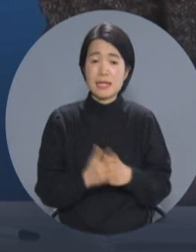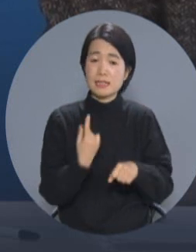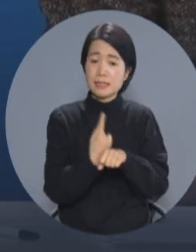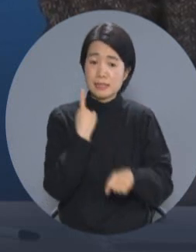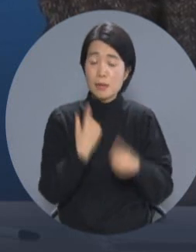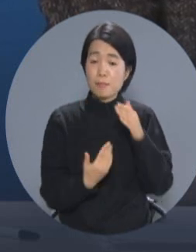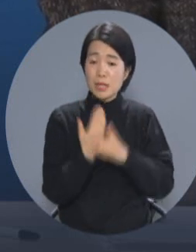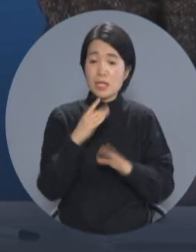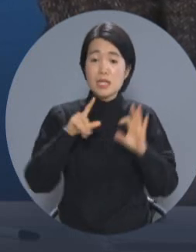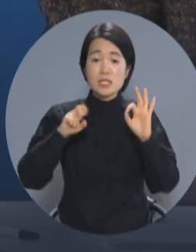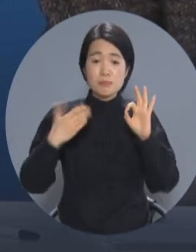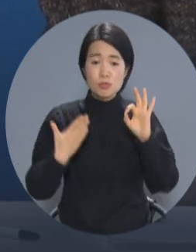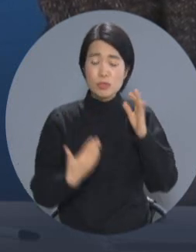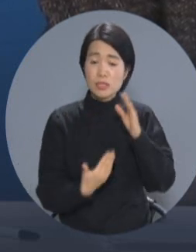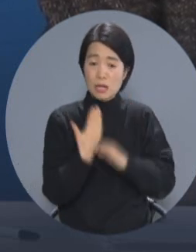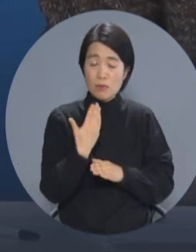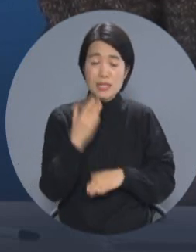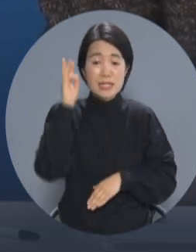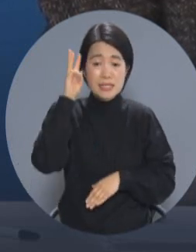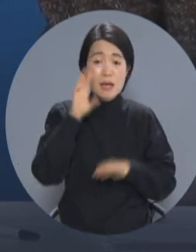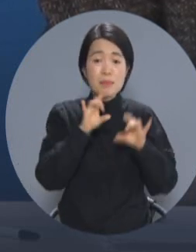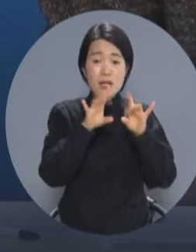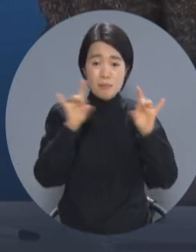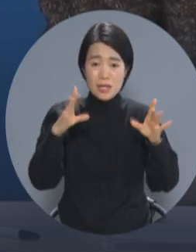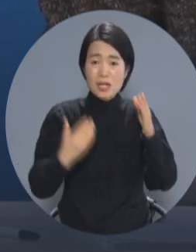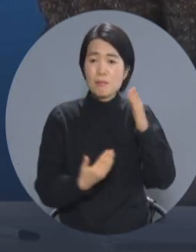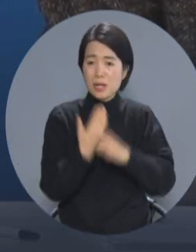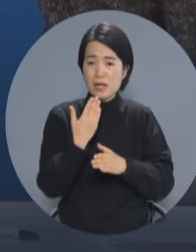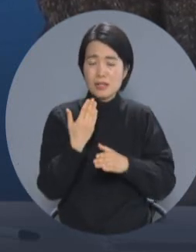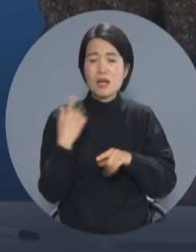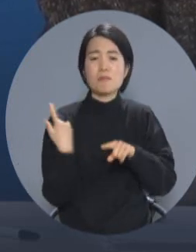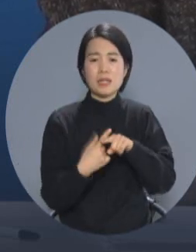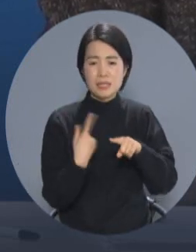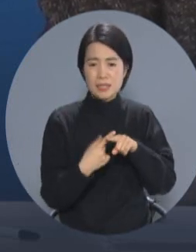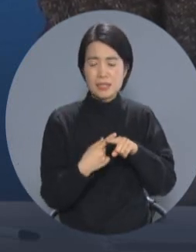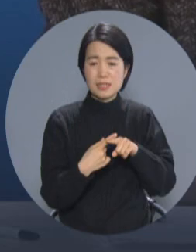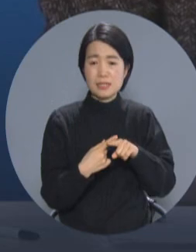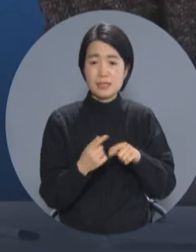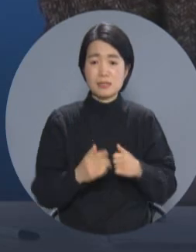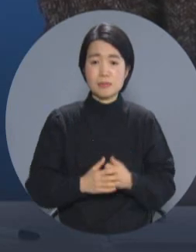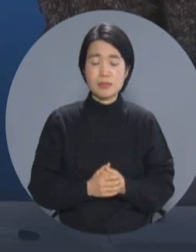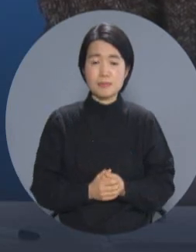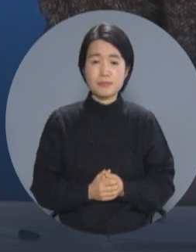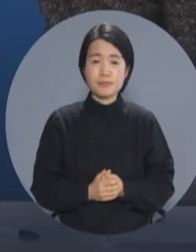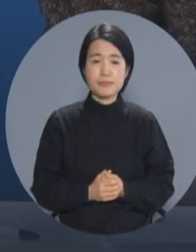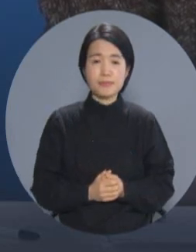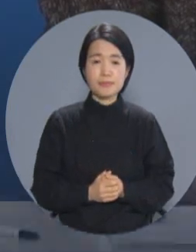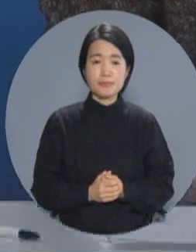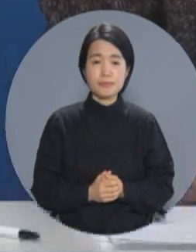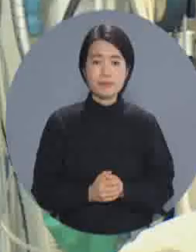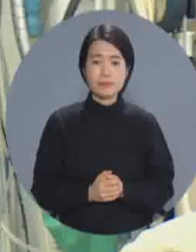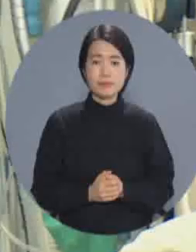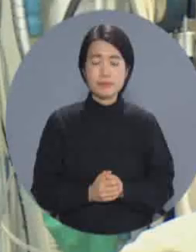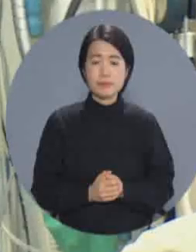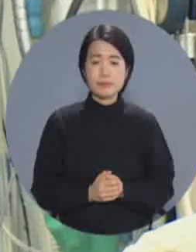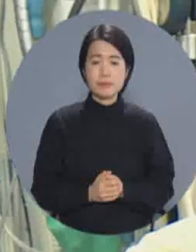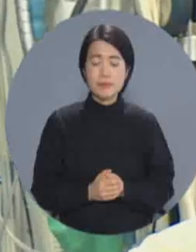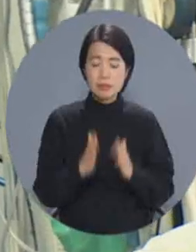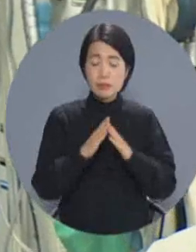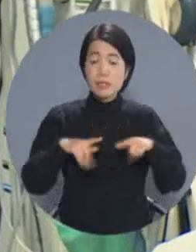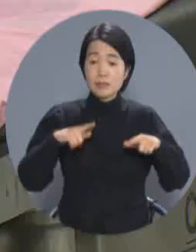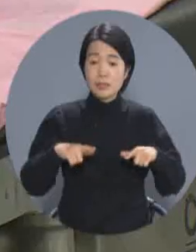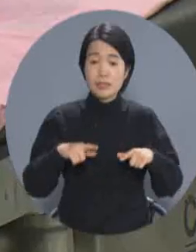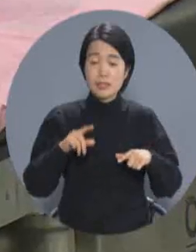이것은 작년에 최근 벌어졌던 12구 참사가 3일에 한 번꼴로 발생한다라고 이해하시면 되겠습니다 전남은